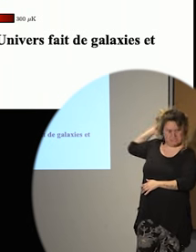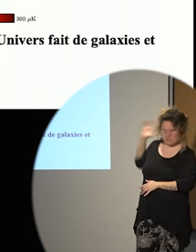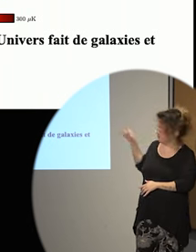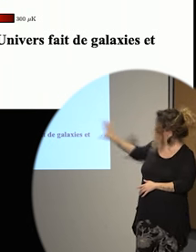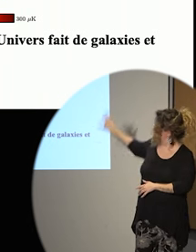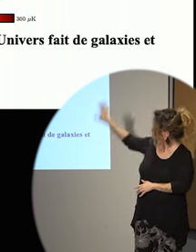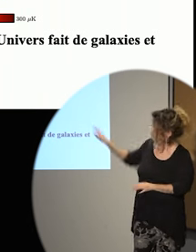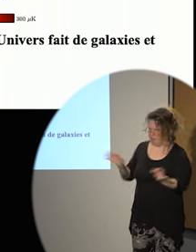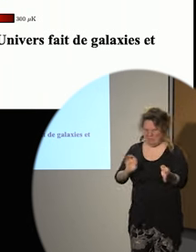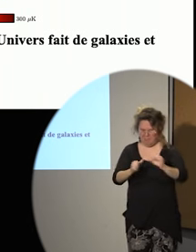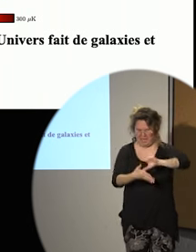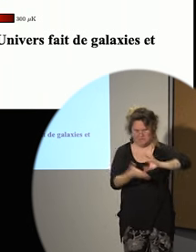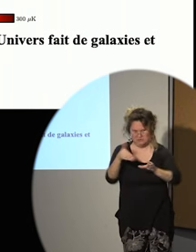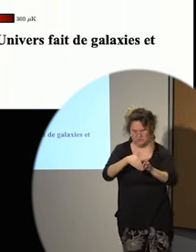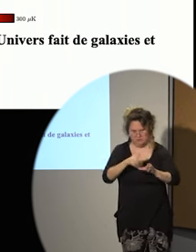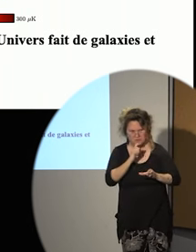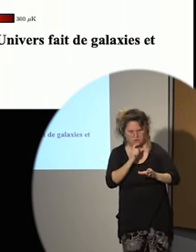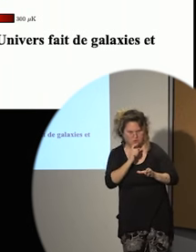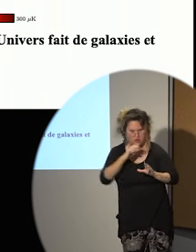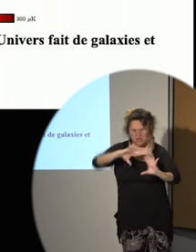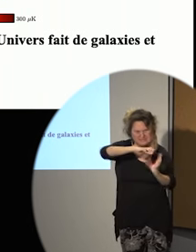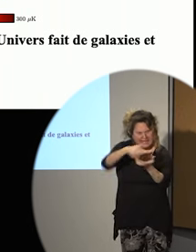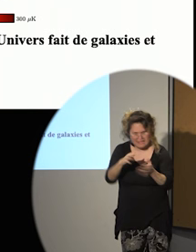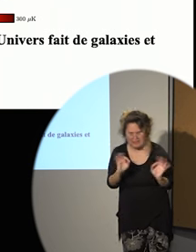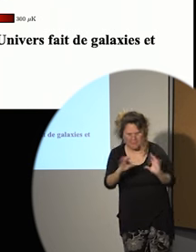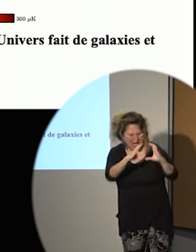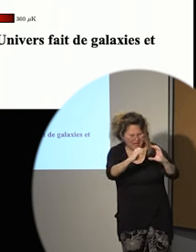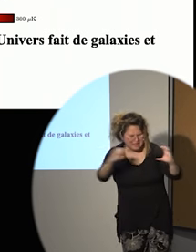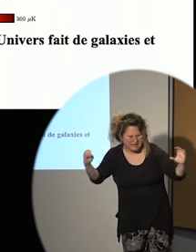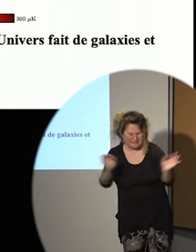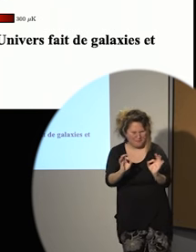il n'y avait pas de nous, il n'y avait rien du tout, d'accord ? Il y avait juste, en fait,